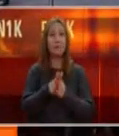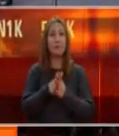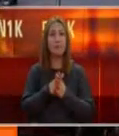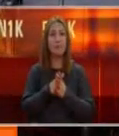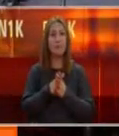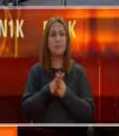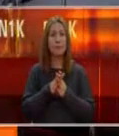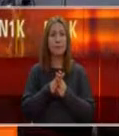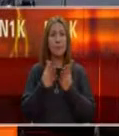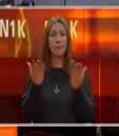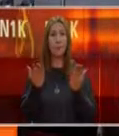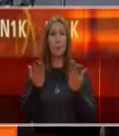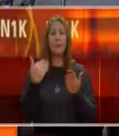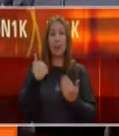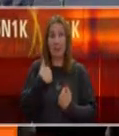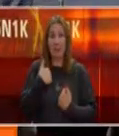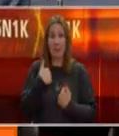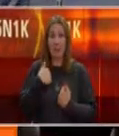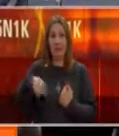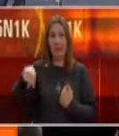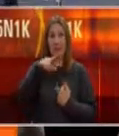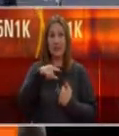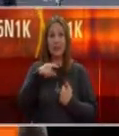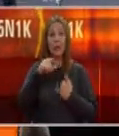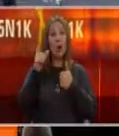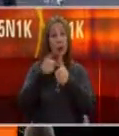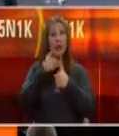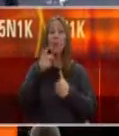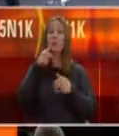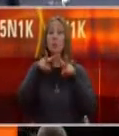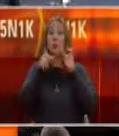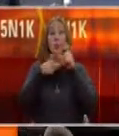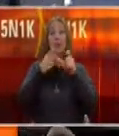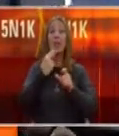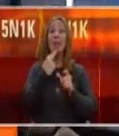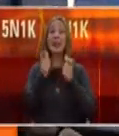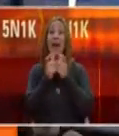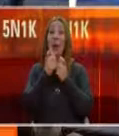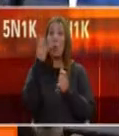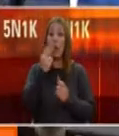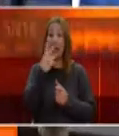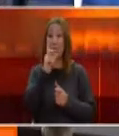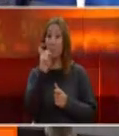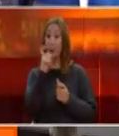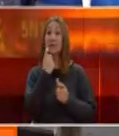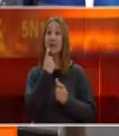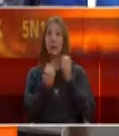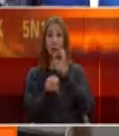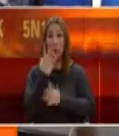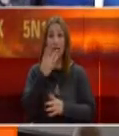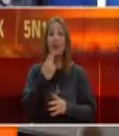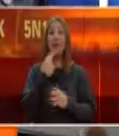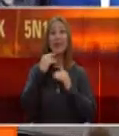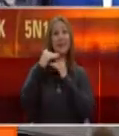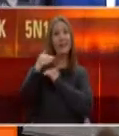Açık. Biz öncelikle Muş Kadın Derneği olarak işte 2009 yılında kurulduk ve